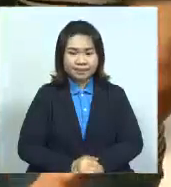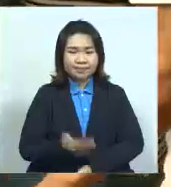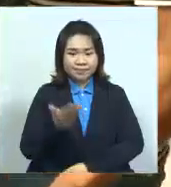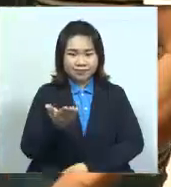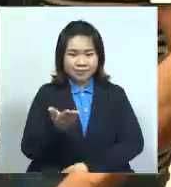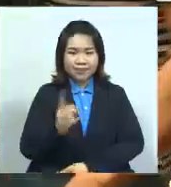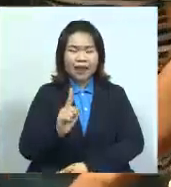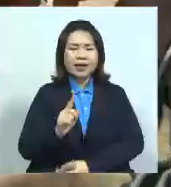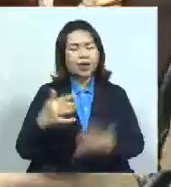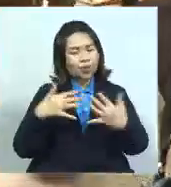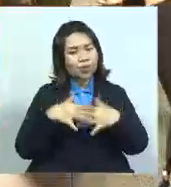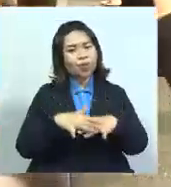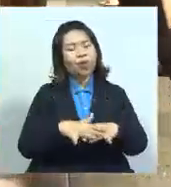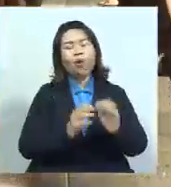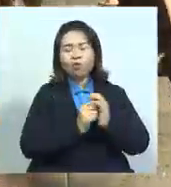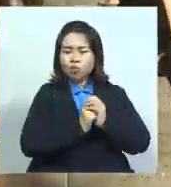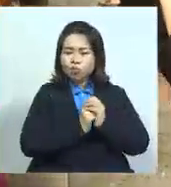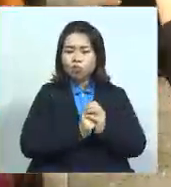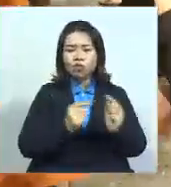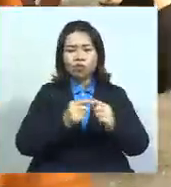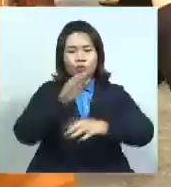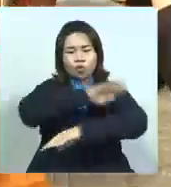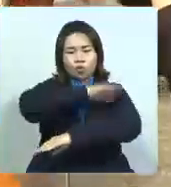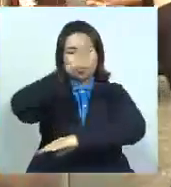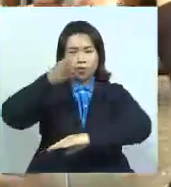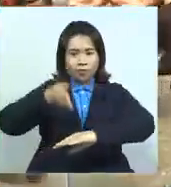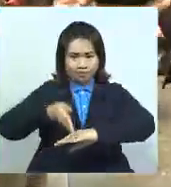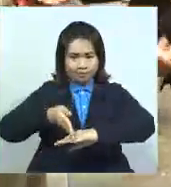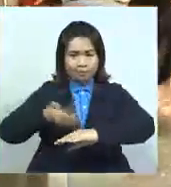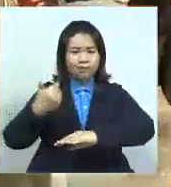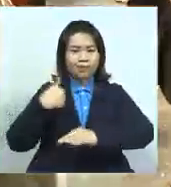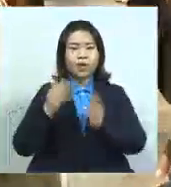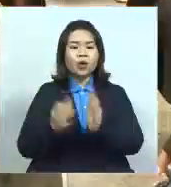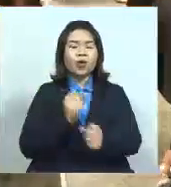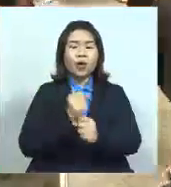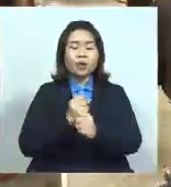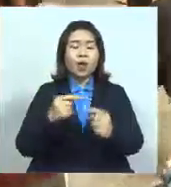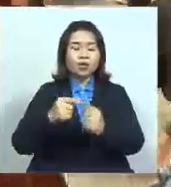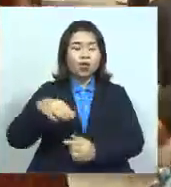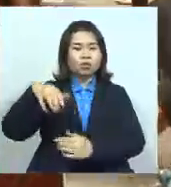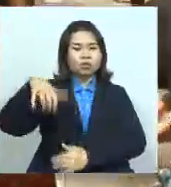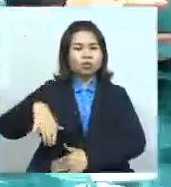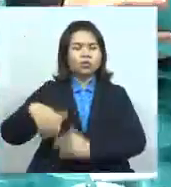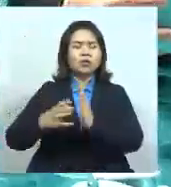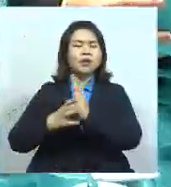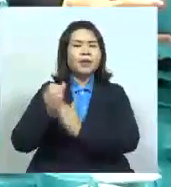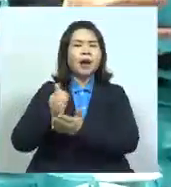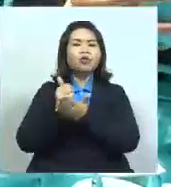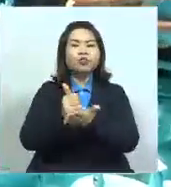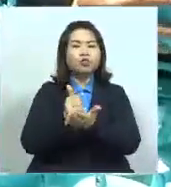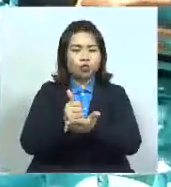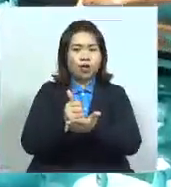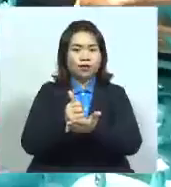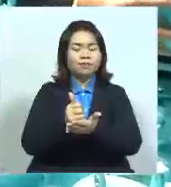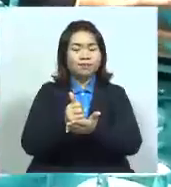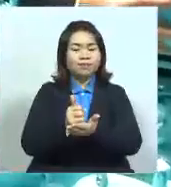นี่นะคะบรรยากาศเป็นไปอย่างอบอุ่นจริงๆนะคะภายในสถานีรถไฟหัวลำโพงค่ะมีเจ้าหน้าที่จากสภาสังคมสงเคราะห์แห่งประเทศไทยในพระบ